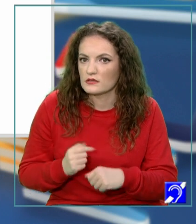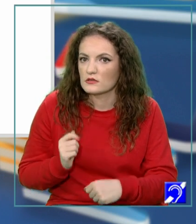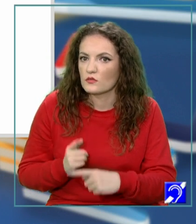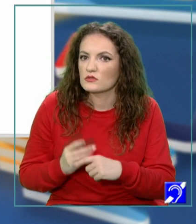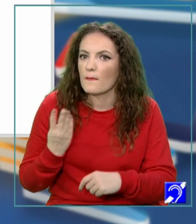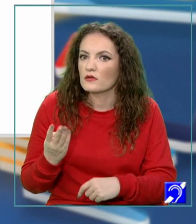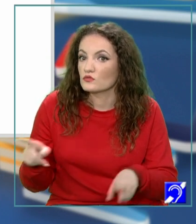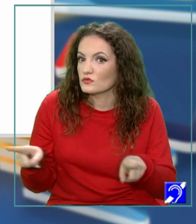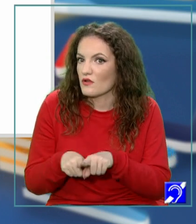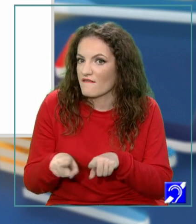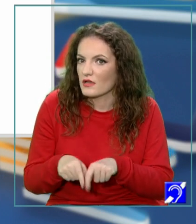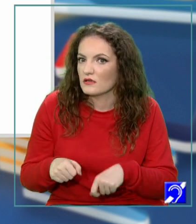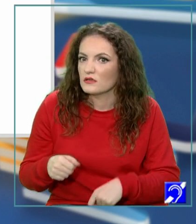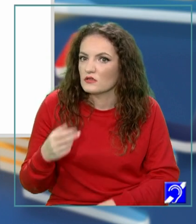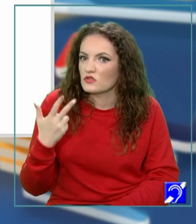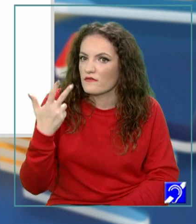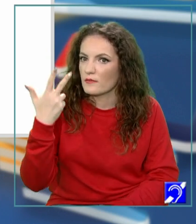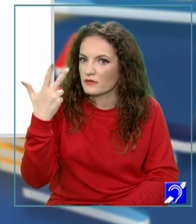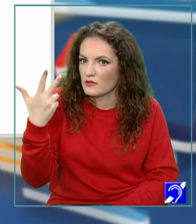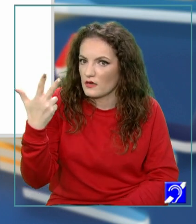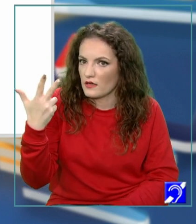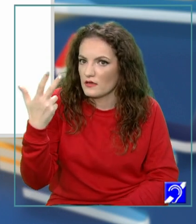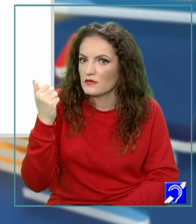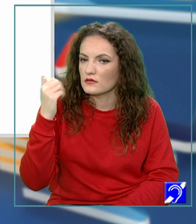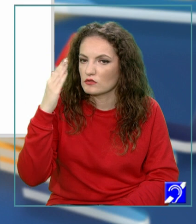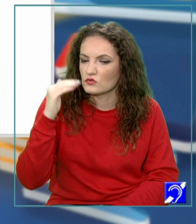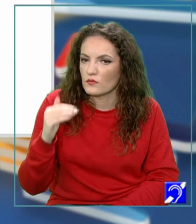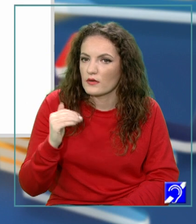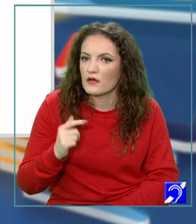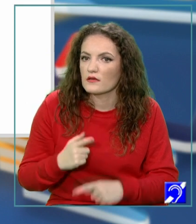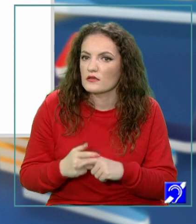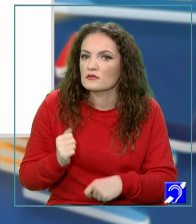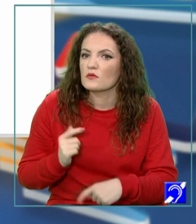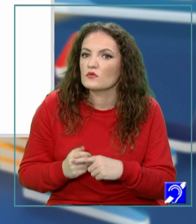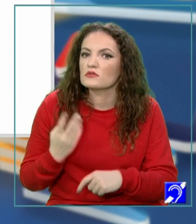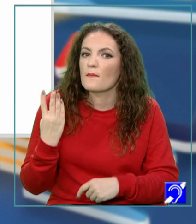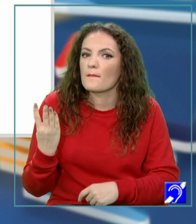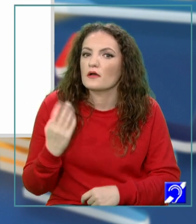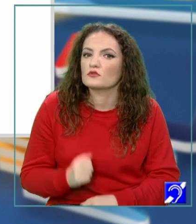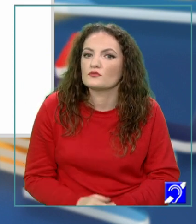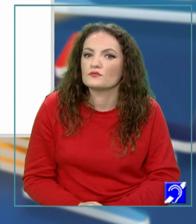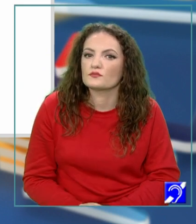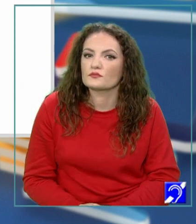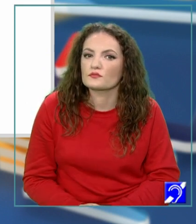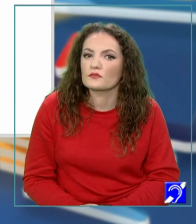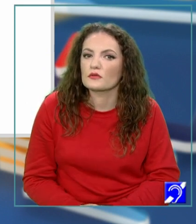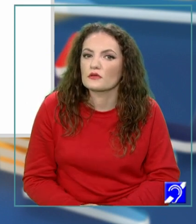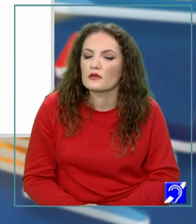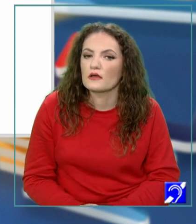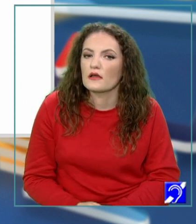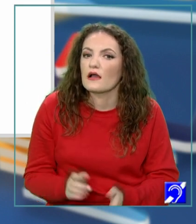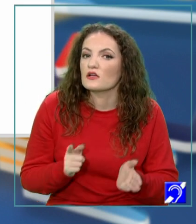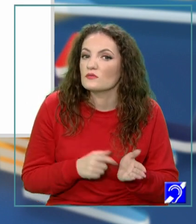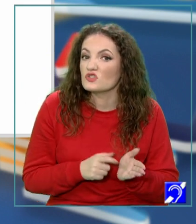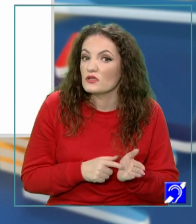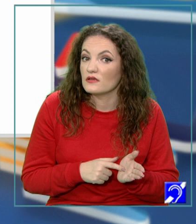și voi scrie numitorul și adun numărătorii. 2 plus 1 fac 3. Deci rezultatul meu final este 3 supra x plus 4. Dar cerința mea